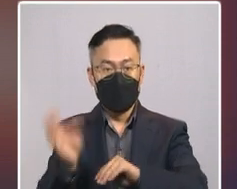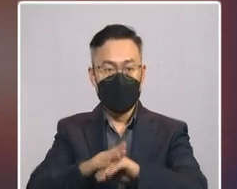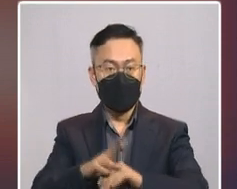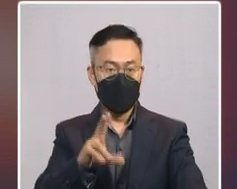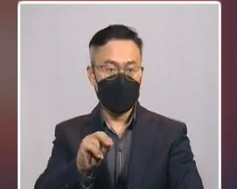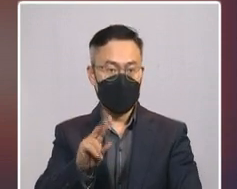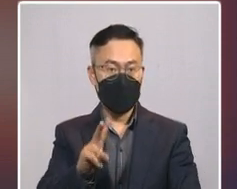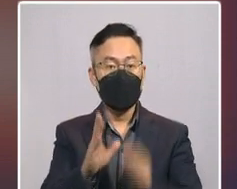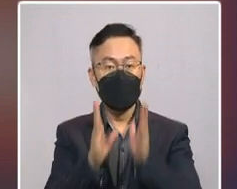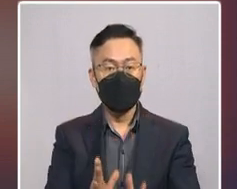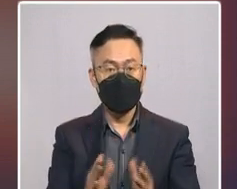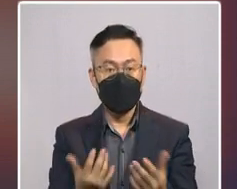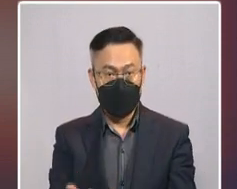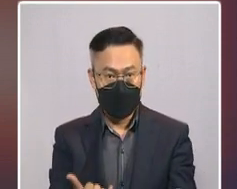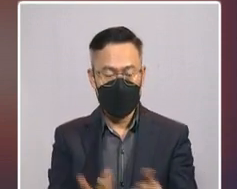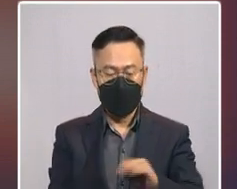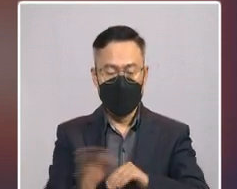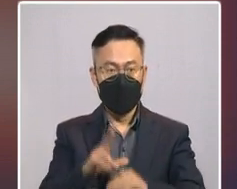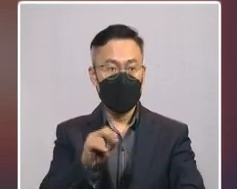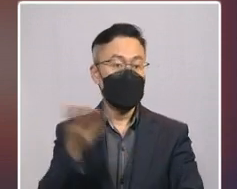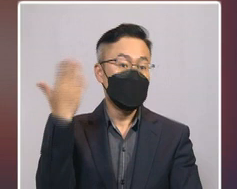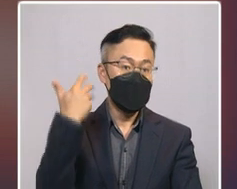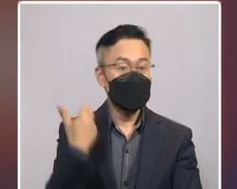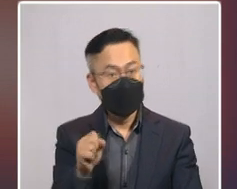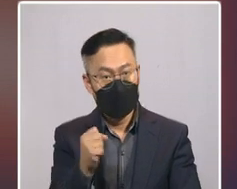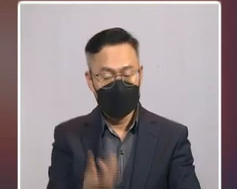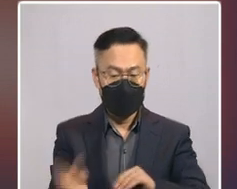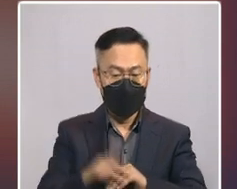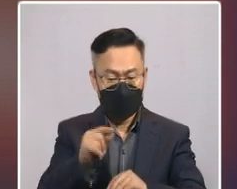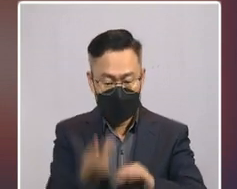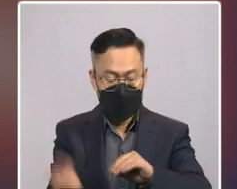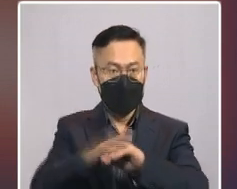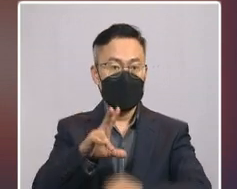าทะลุ30ไปอยู่ที่32คน จากเดิมก่อนหน้านี้10กว่า20กว่